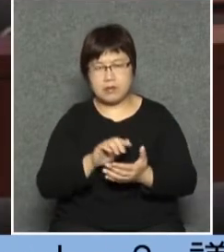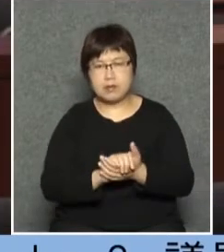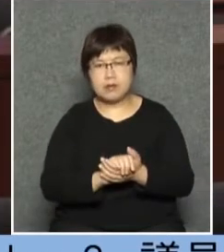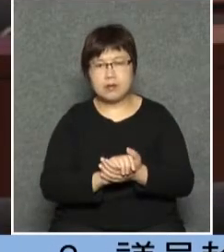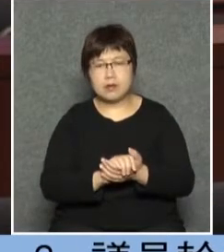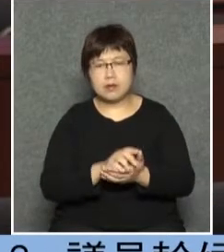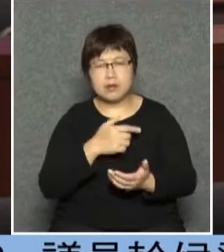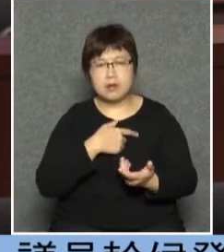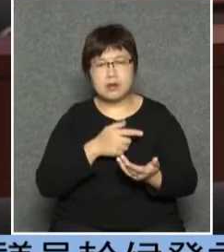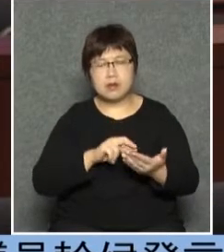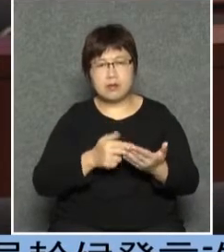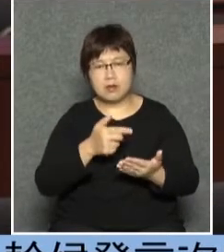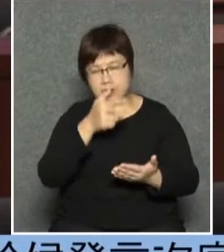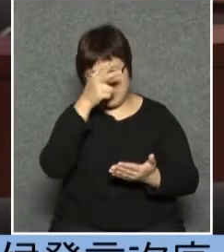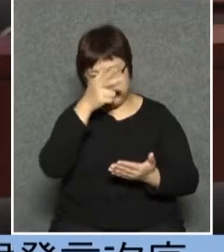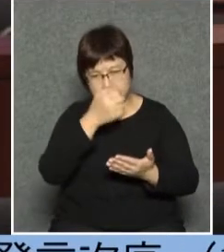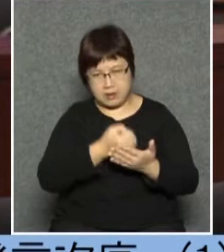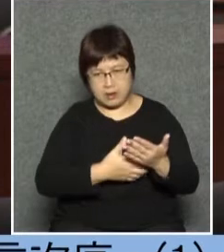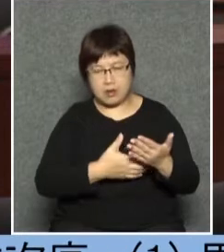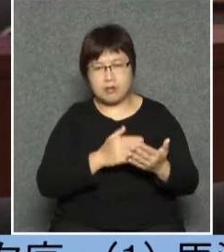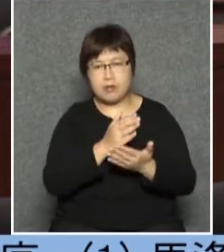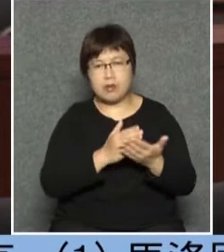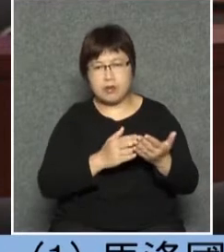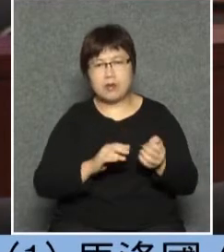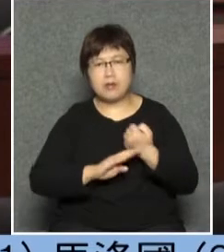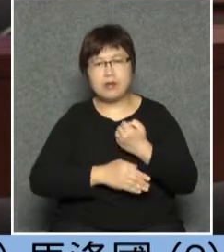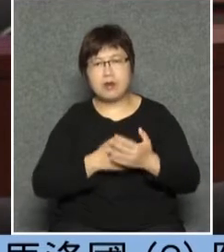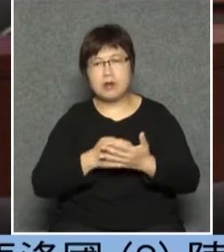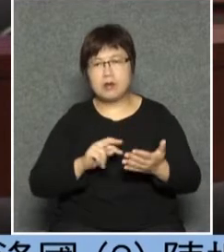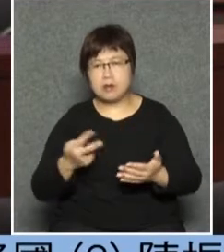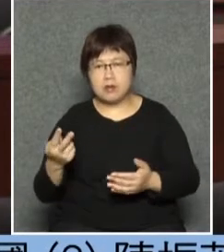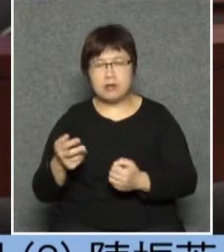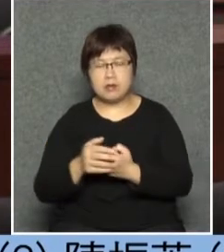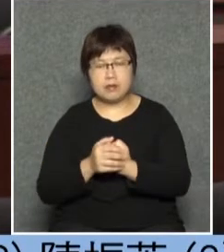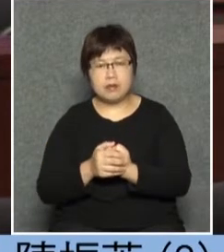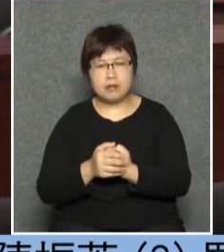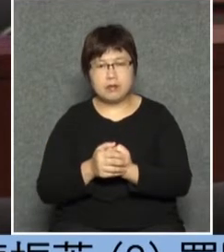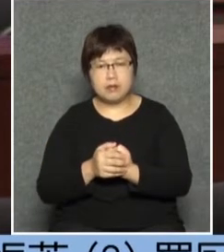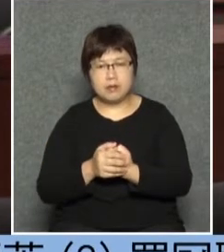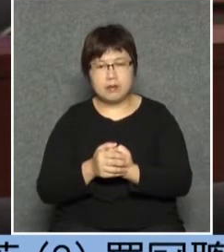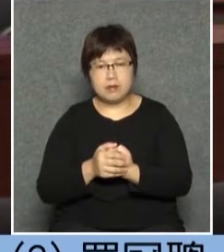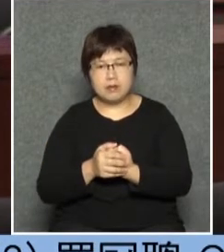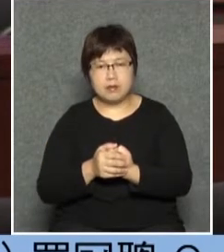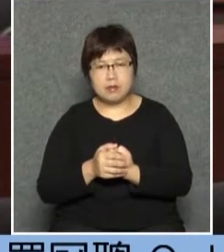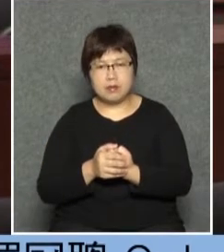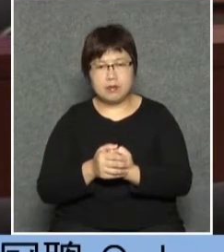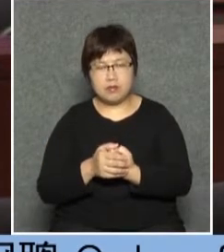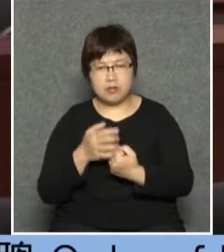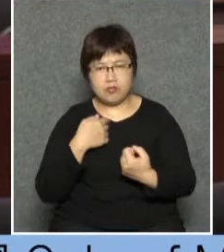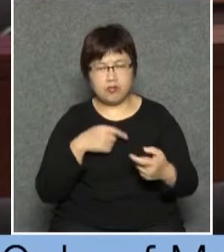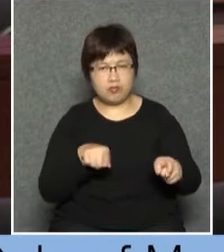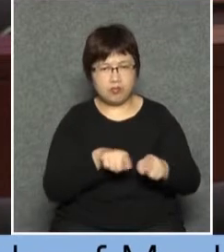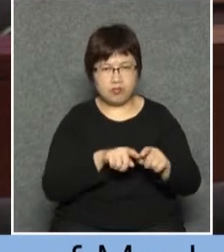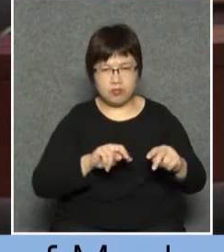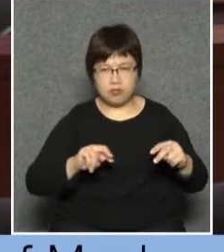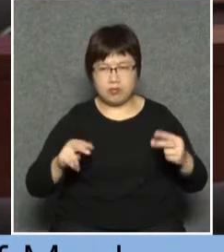的一部分，發展任何的大政方針又怎可能 不同時修改這個相關法